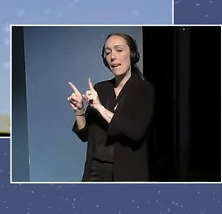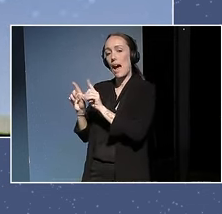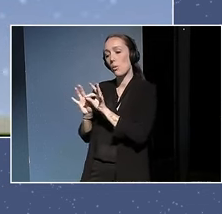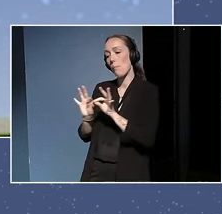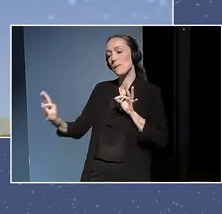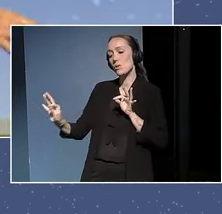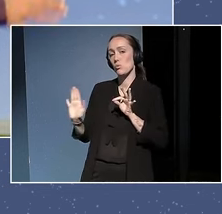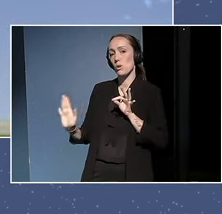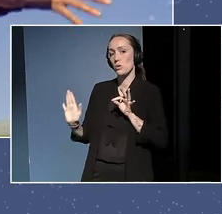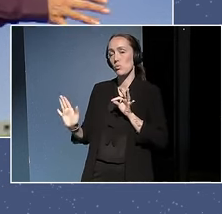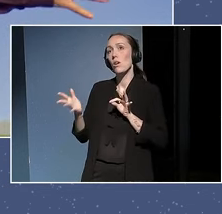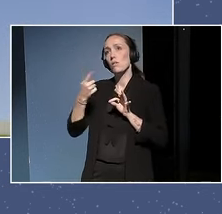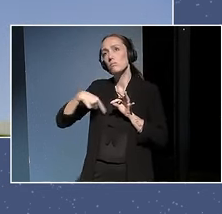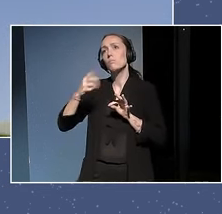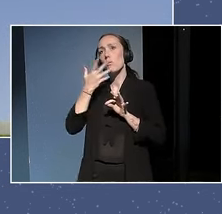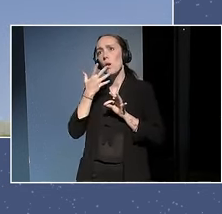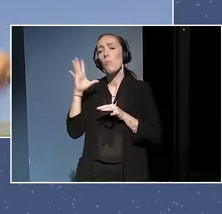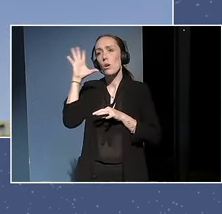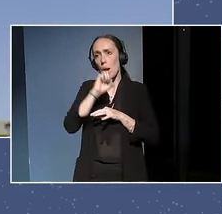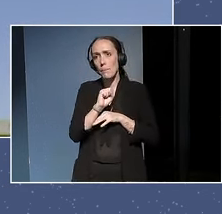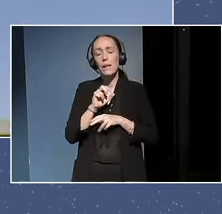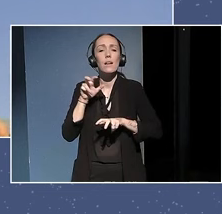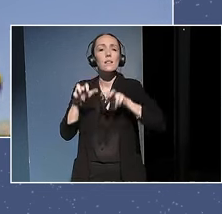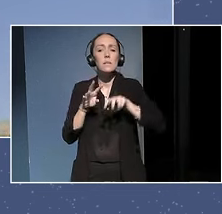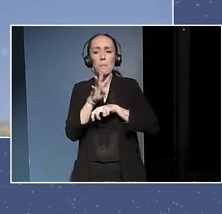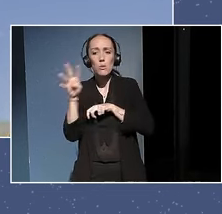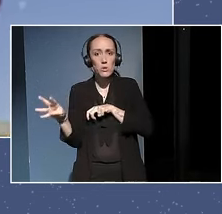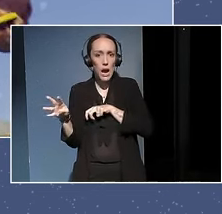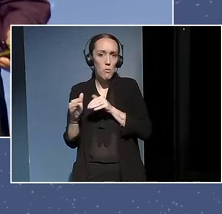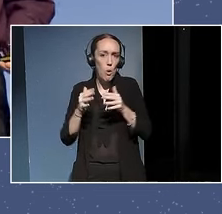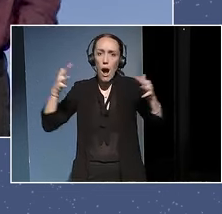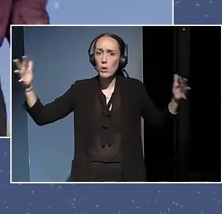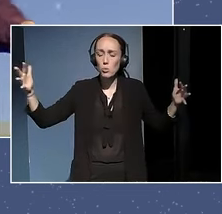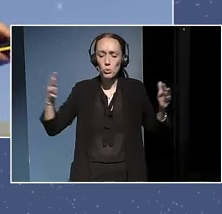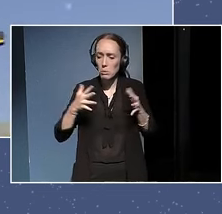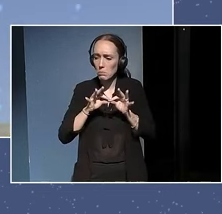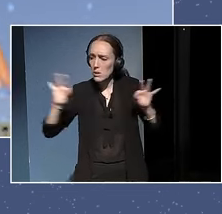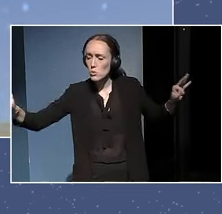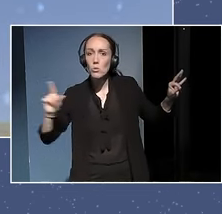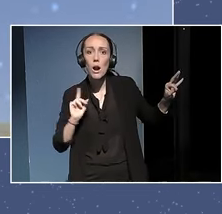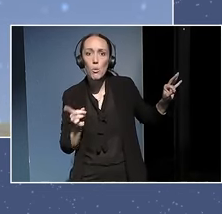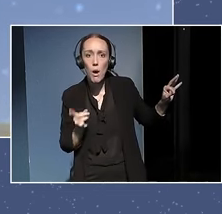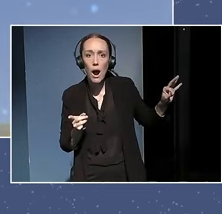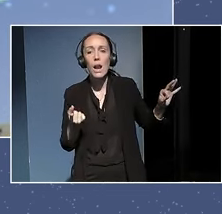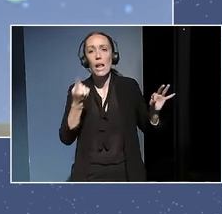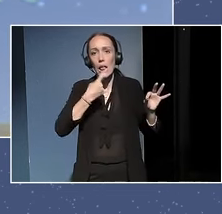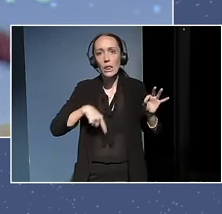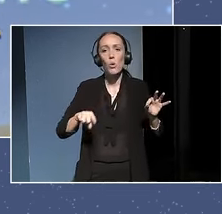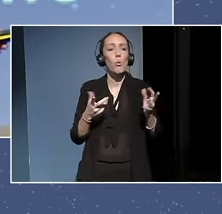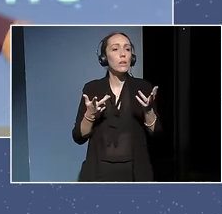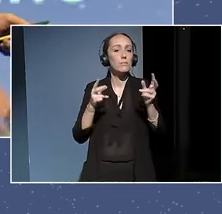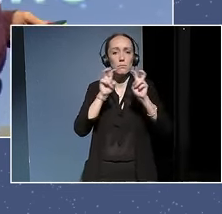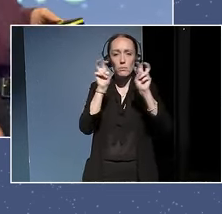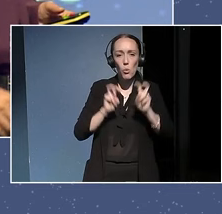ricostruire uno spinosauro adulto e capire quanto è grande mettiamo insieme digitalmente anche le ossa di